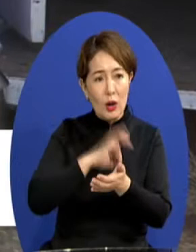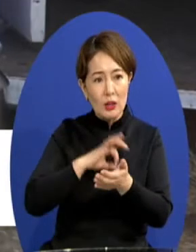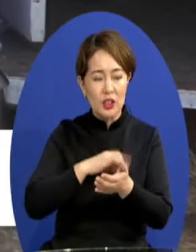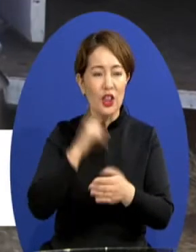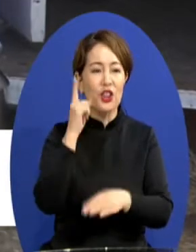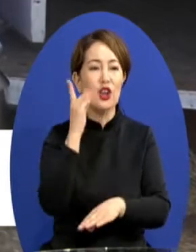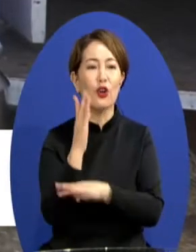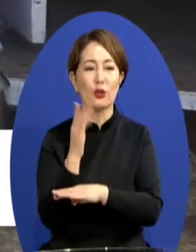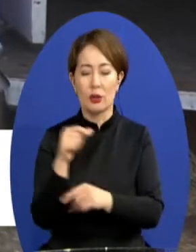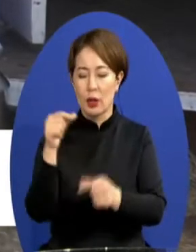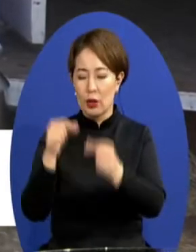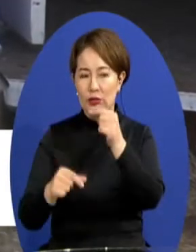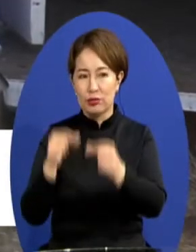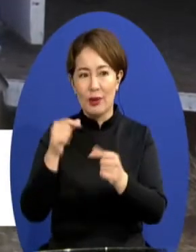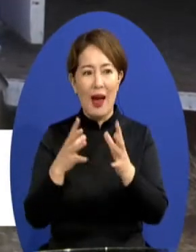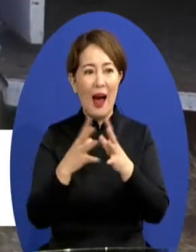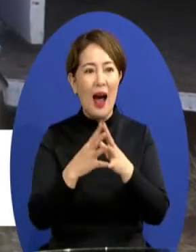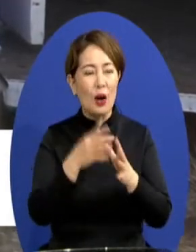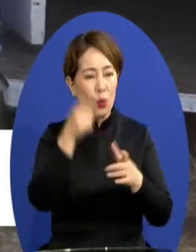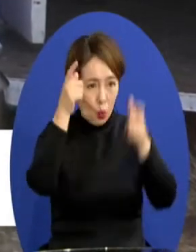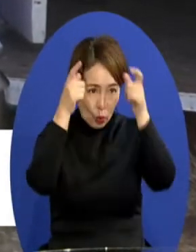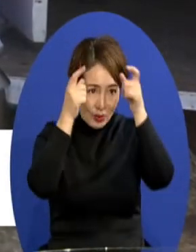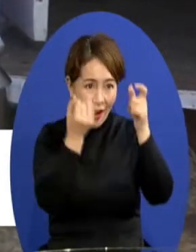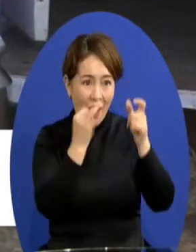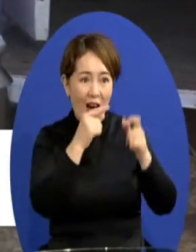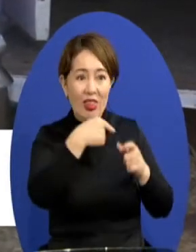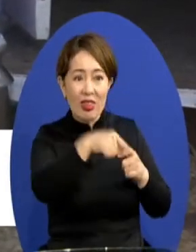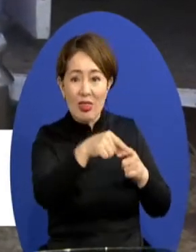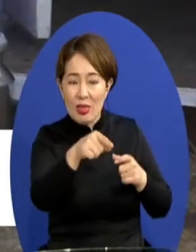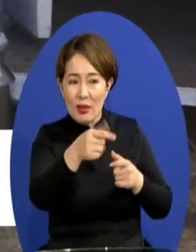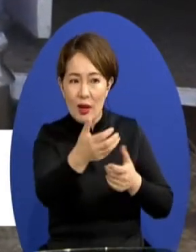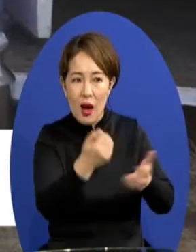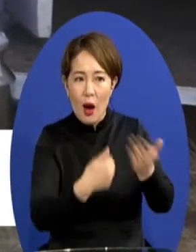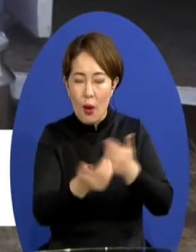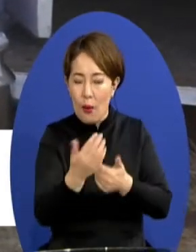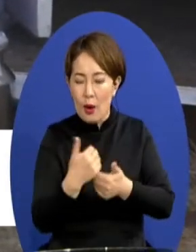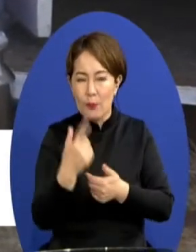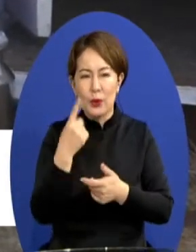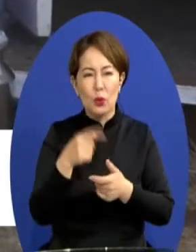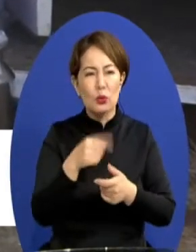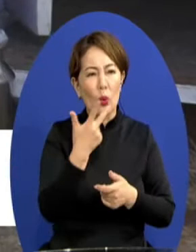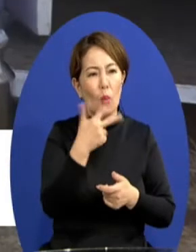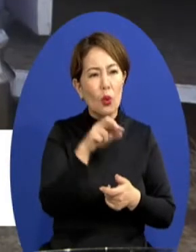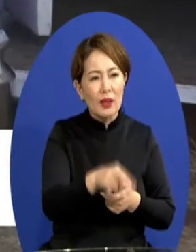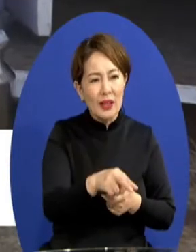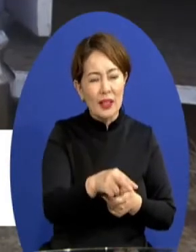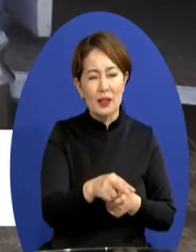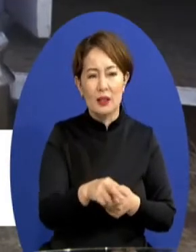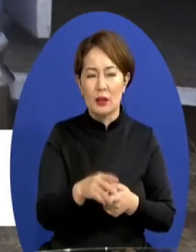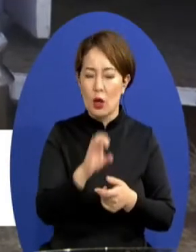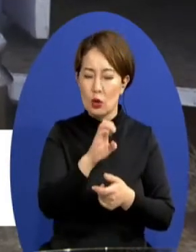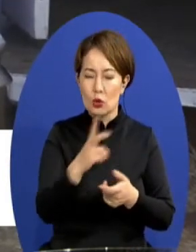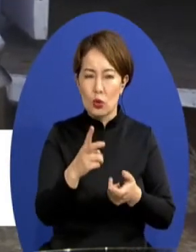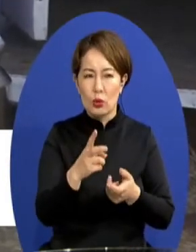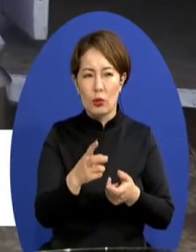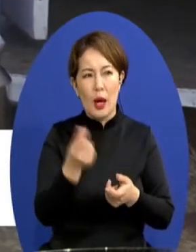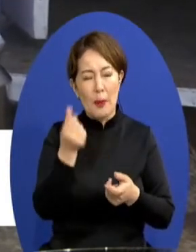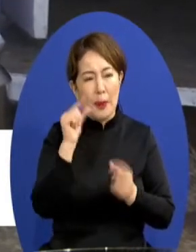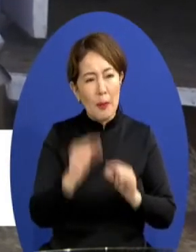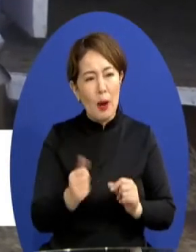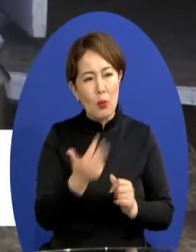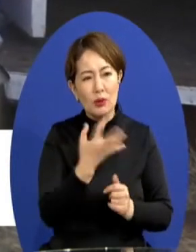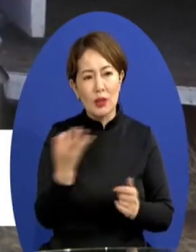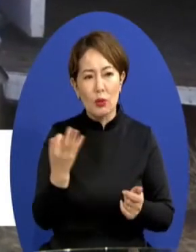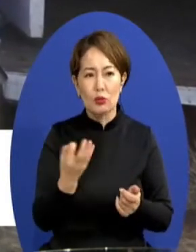зөвхөн 10 үнэ тайлар тооцъё те. 10 үнэ тайлар тооцоход нэг хамгийн бага нь бас нэг үнээс 3 литр гээд зүүгээ 500 хамгийн бага үнээр нь